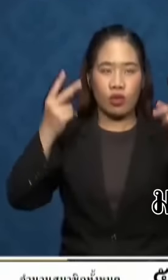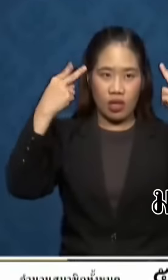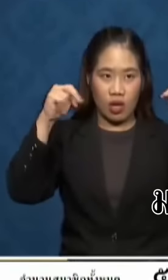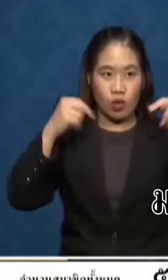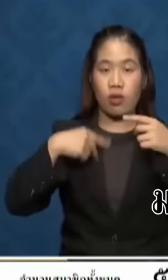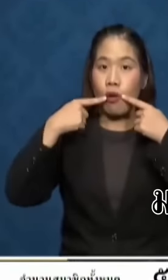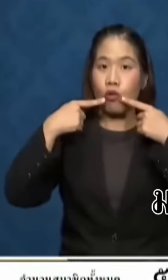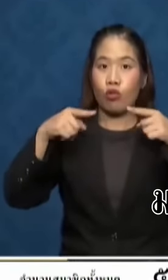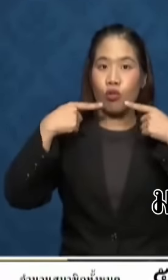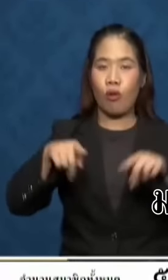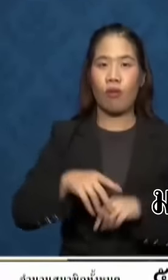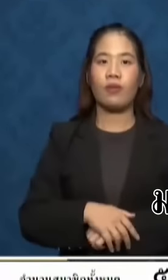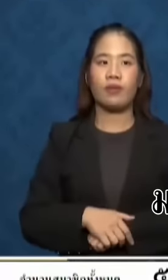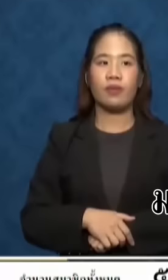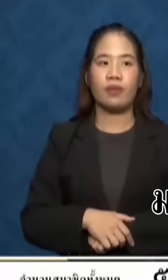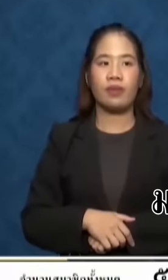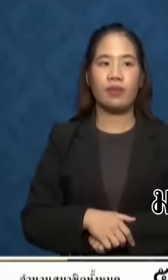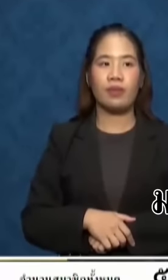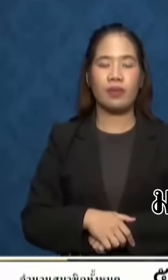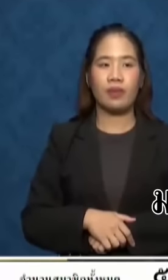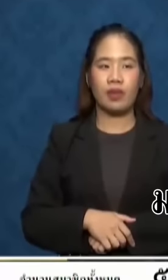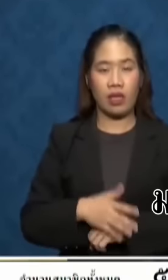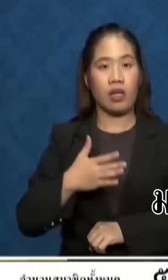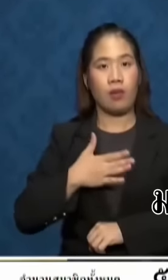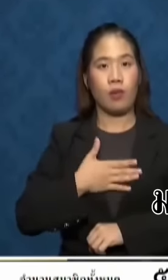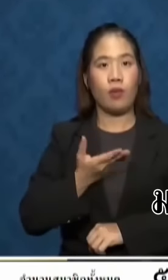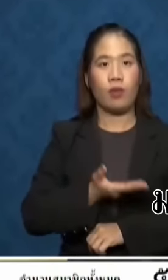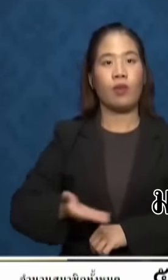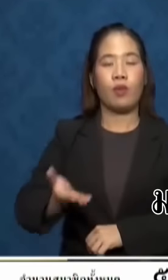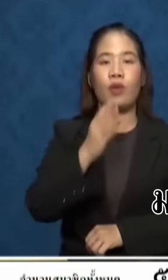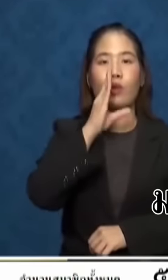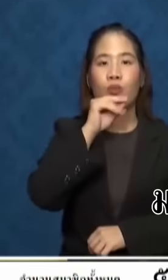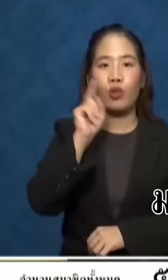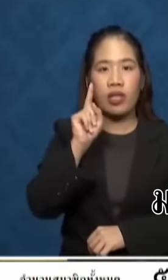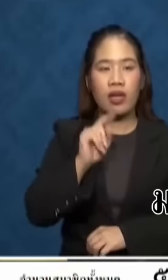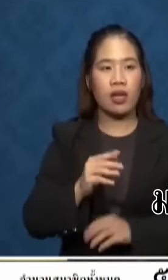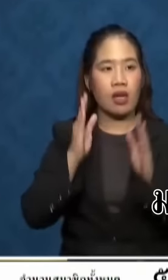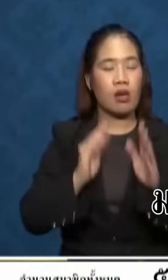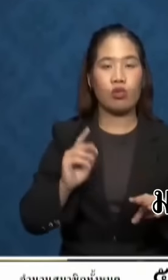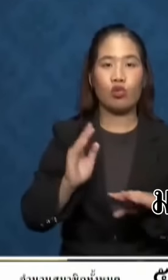มาตอบนะครับแต่วาขอยนยัว่าที่ทานไปพูดกับนกธุกฤษ